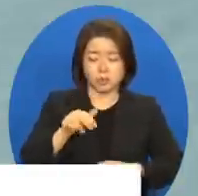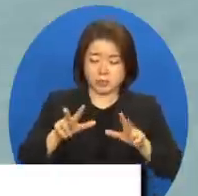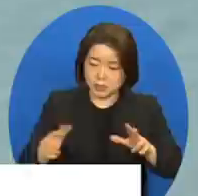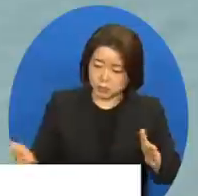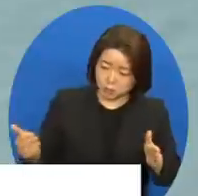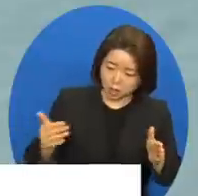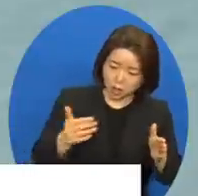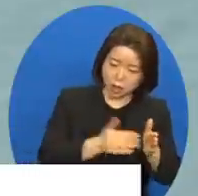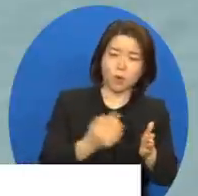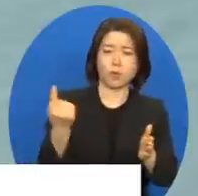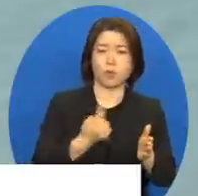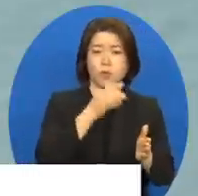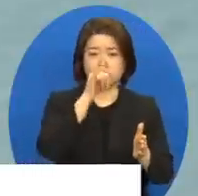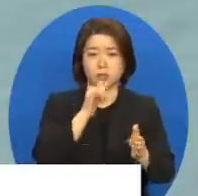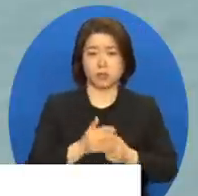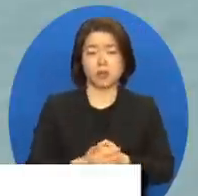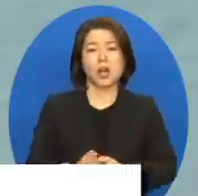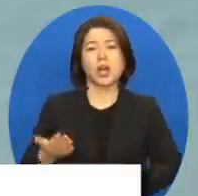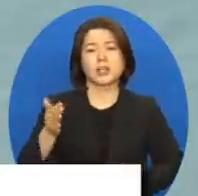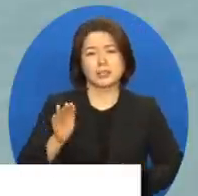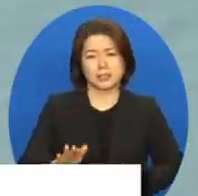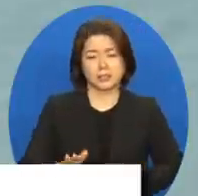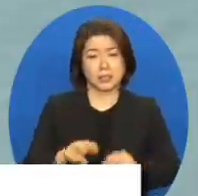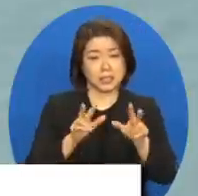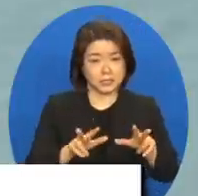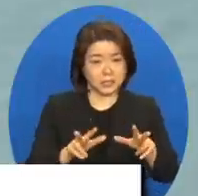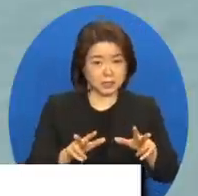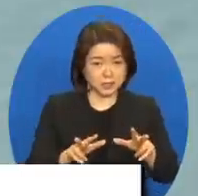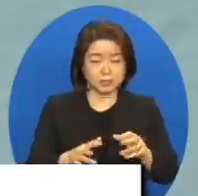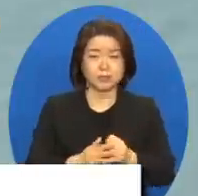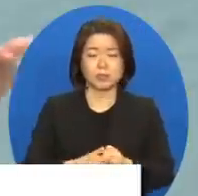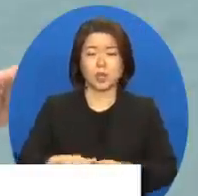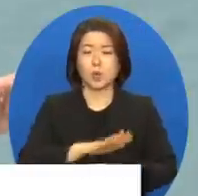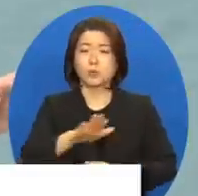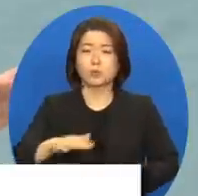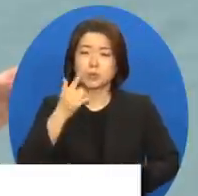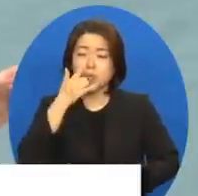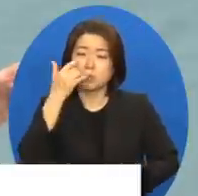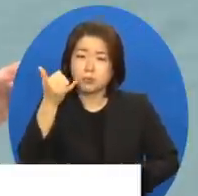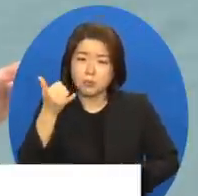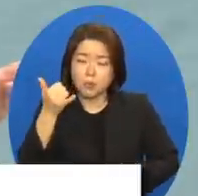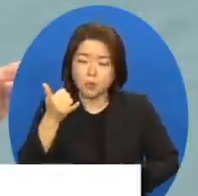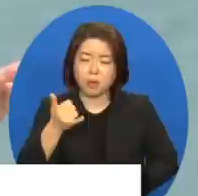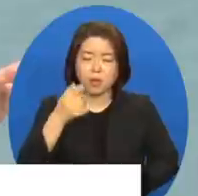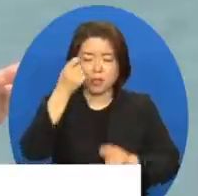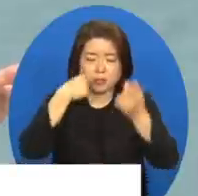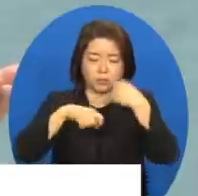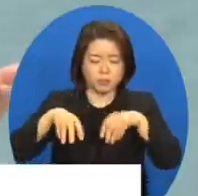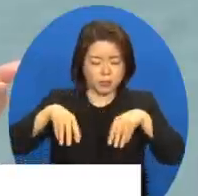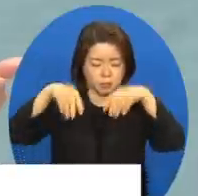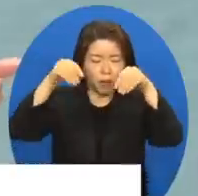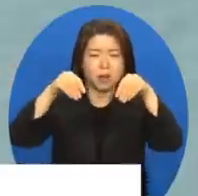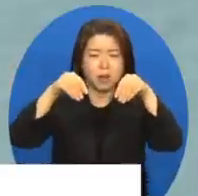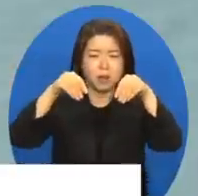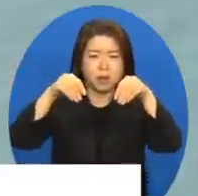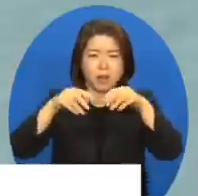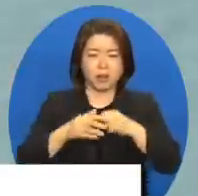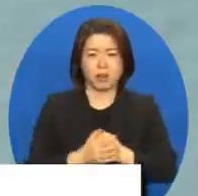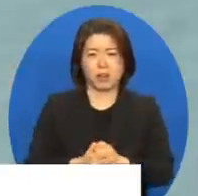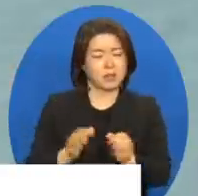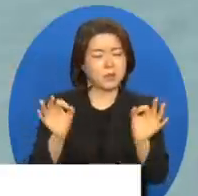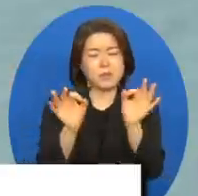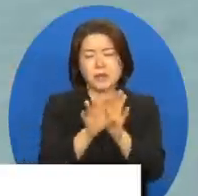왔어요. 그런데 지금은 부모 세대의 눈물이 마른 거예요.